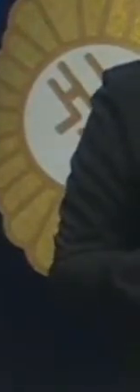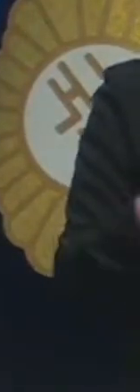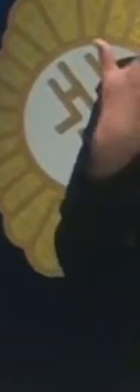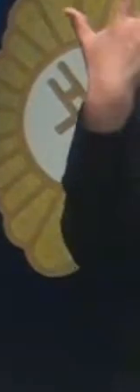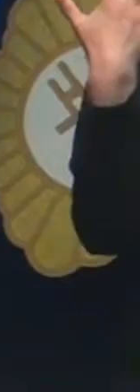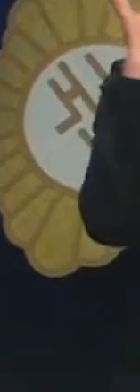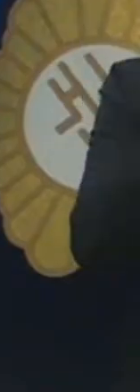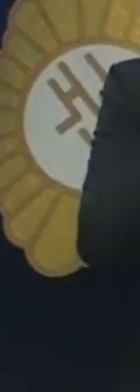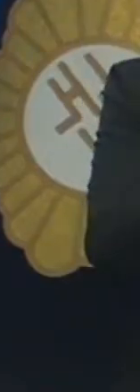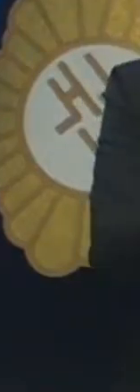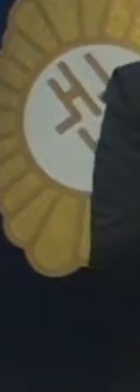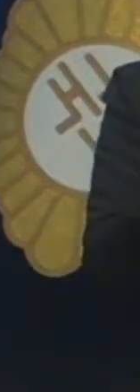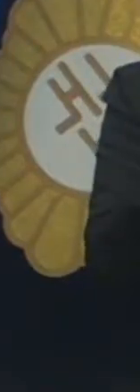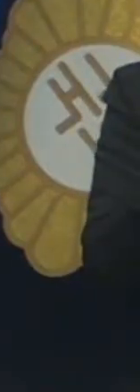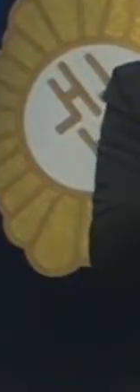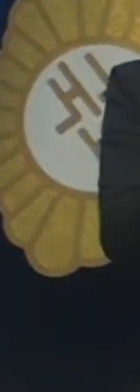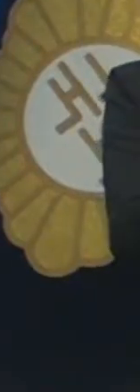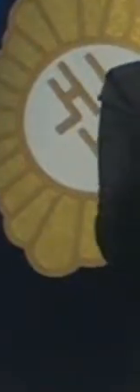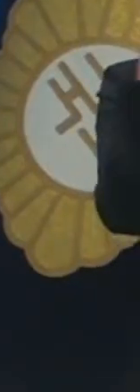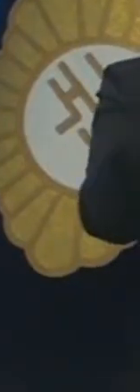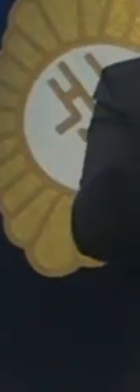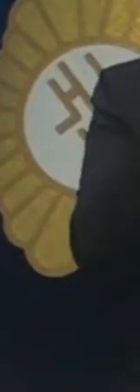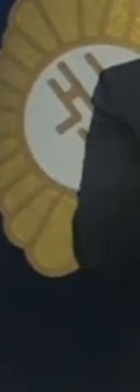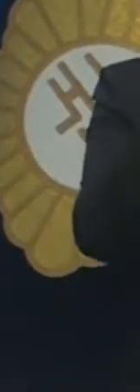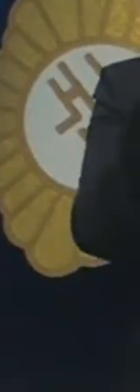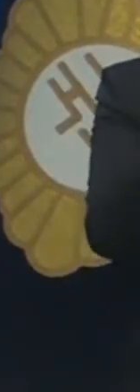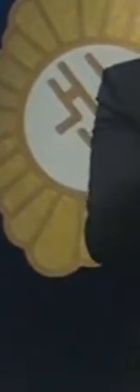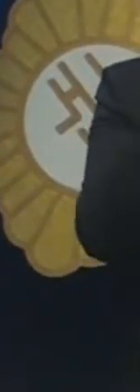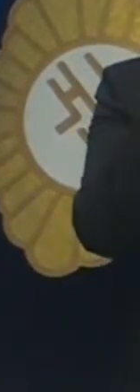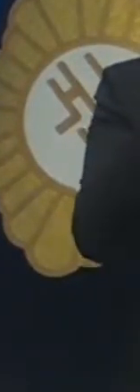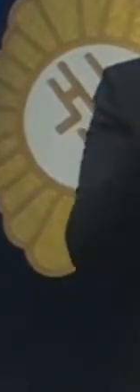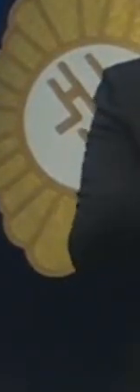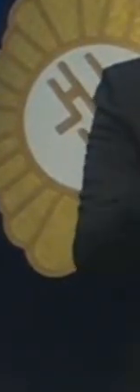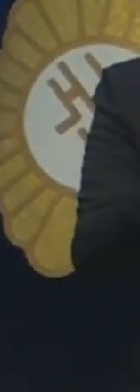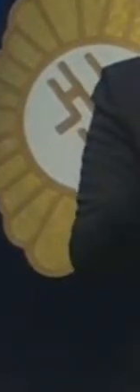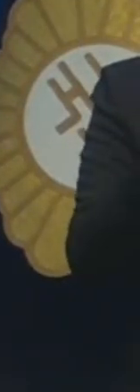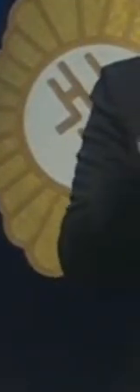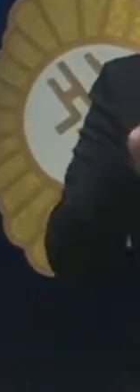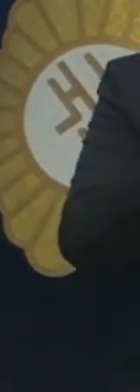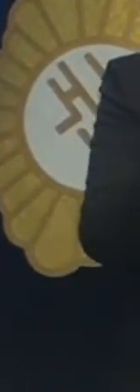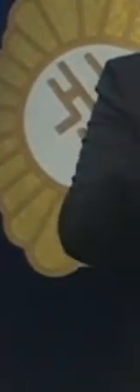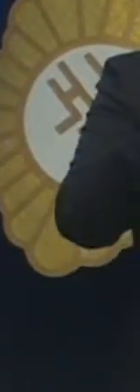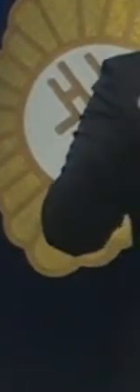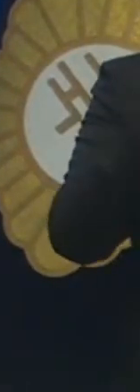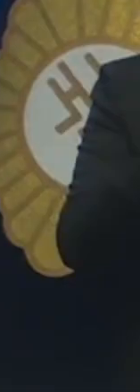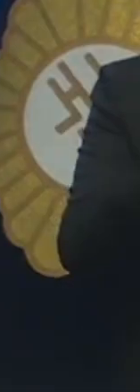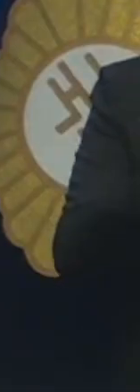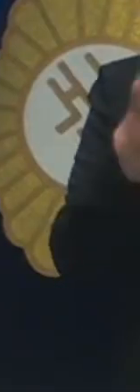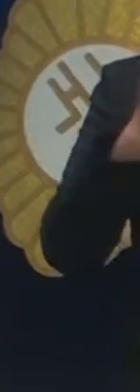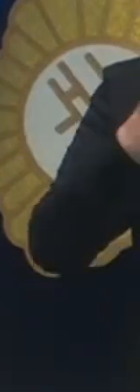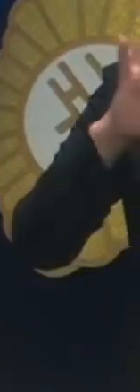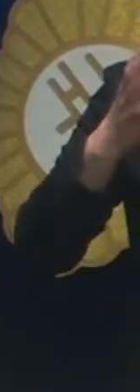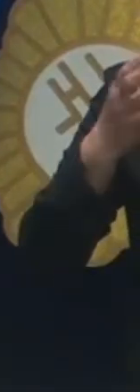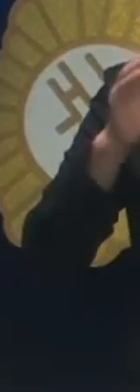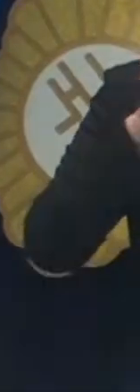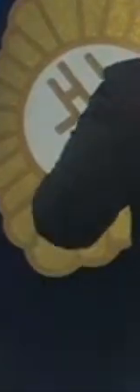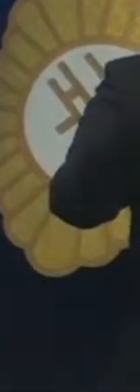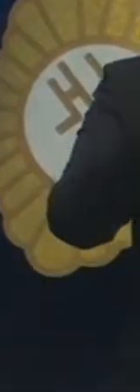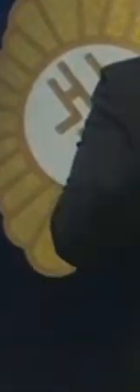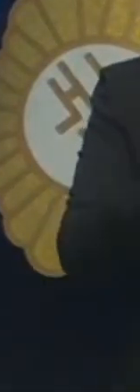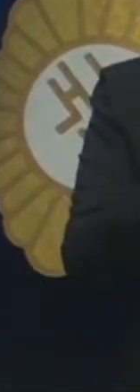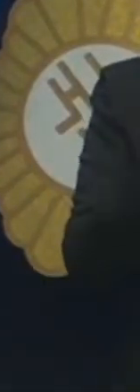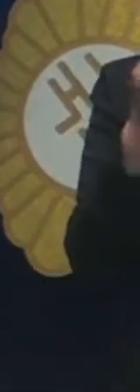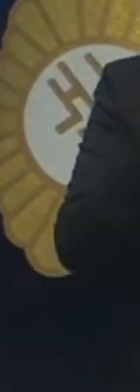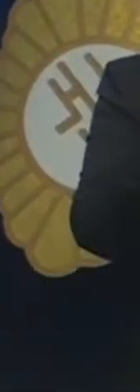지난주 발표된 홈플러스에 대한 회생 조사 보고서에 따르면 홈플러스 기업 상태를 분석하면서 외부 투자 유치를 하거나